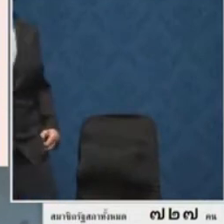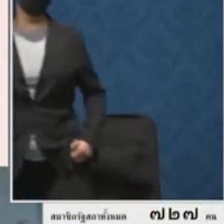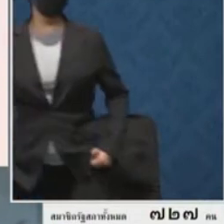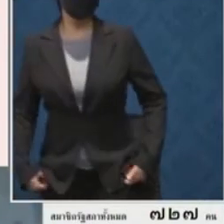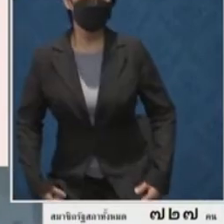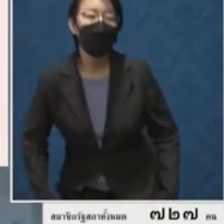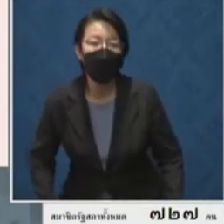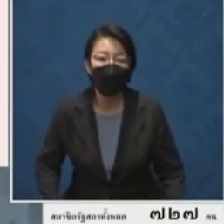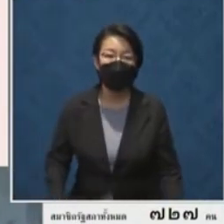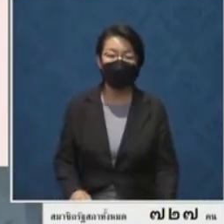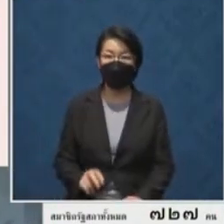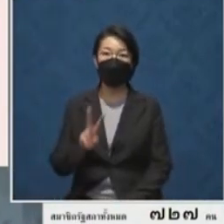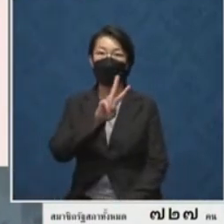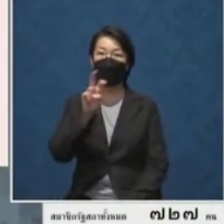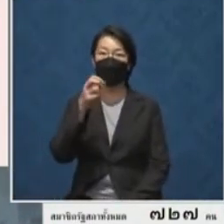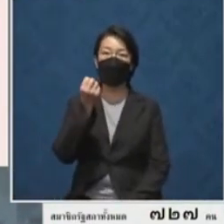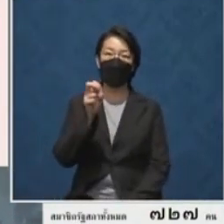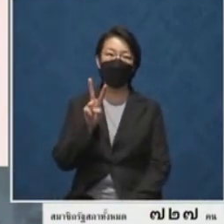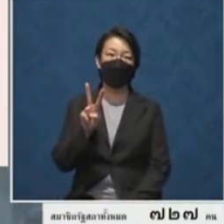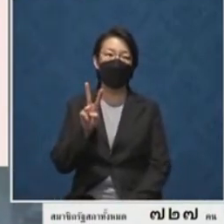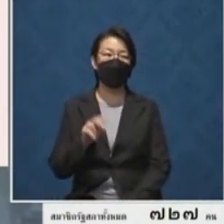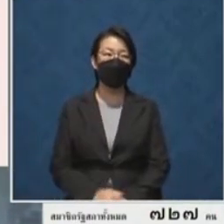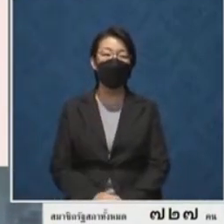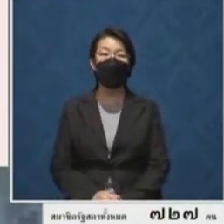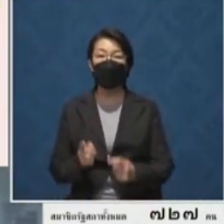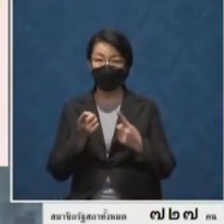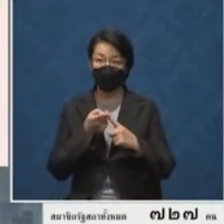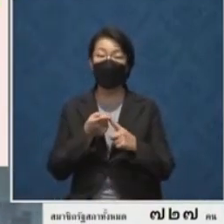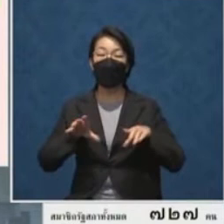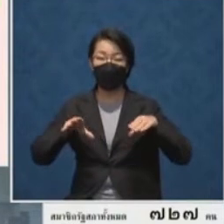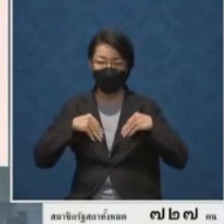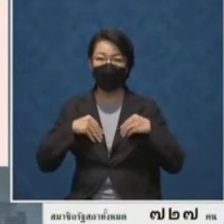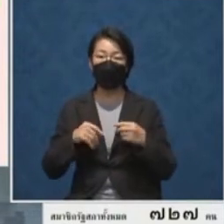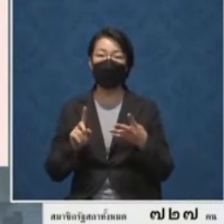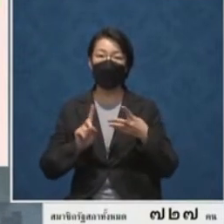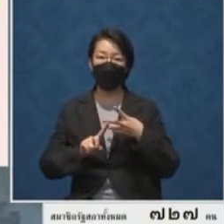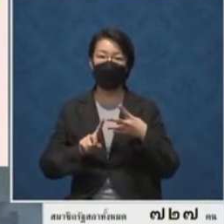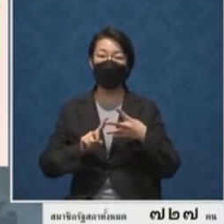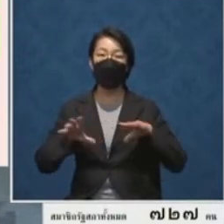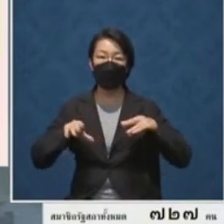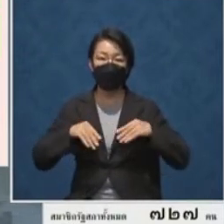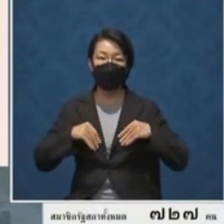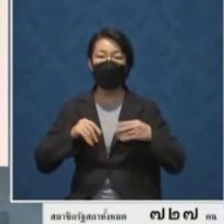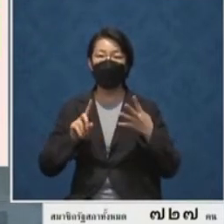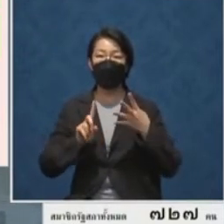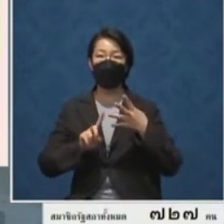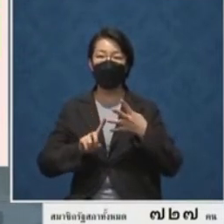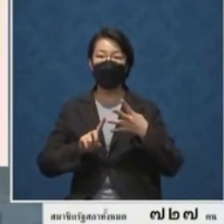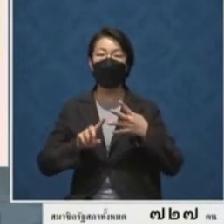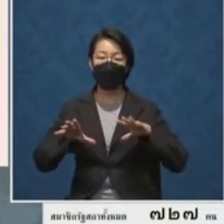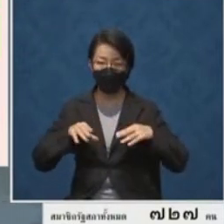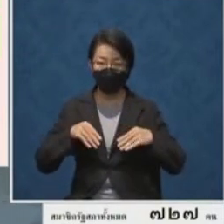ขำ 1รับหลักการ2รับหลักการ3รับหลัก